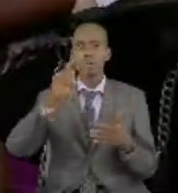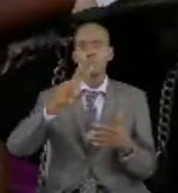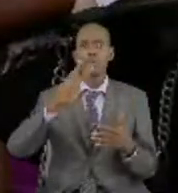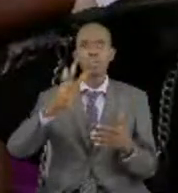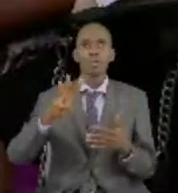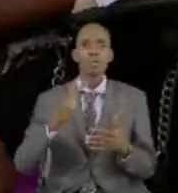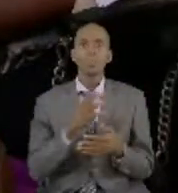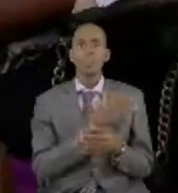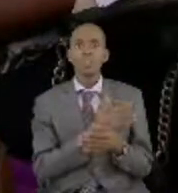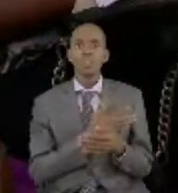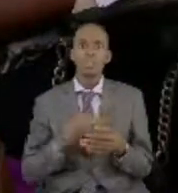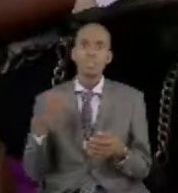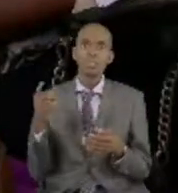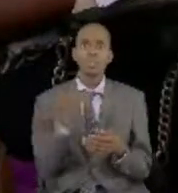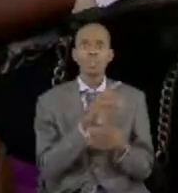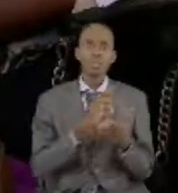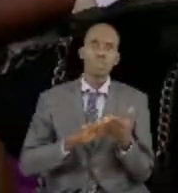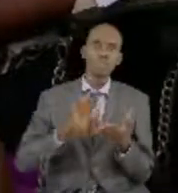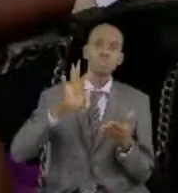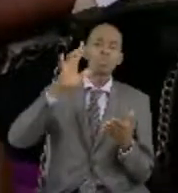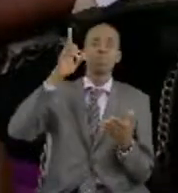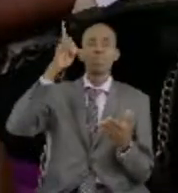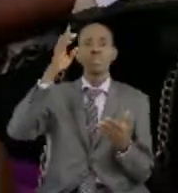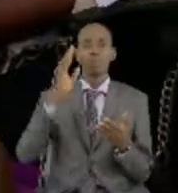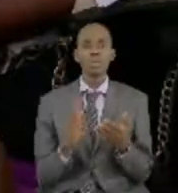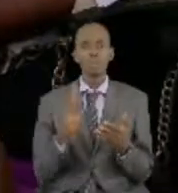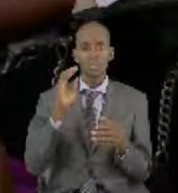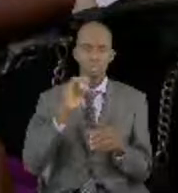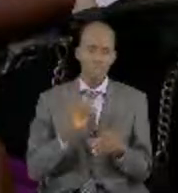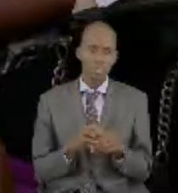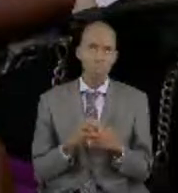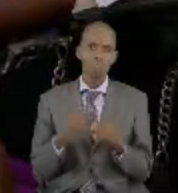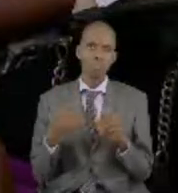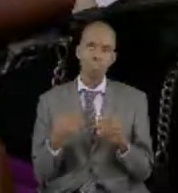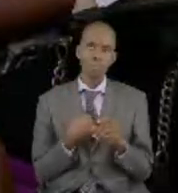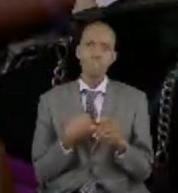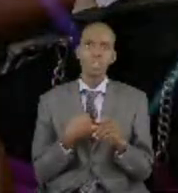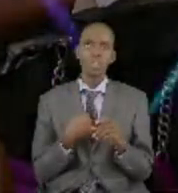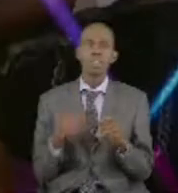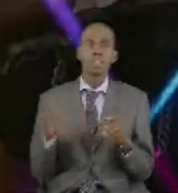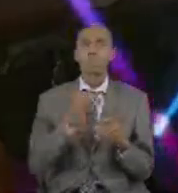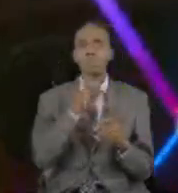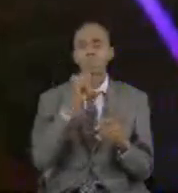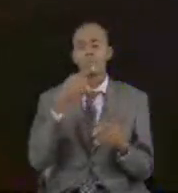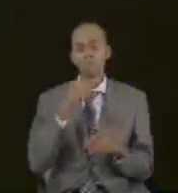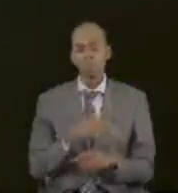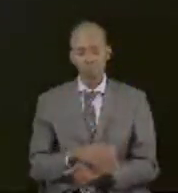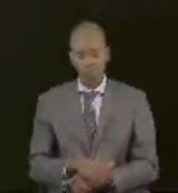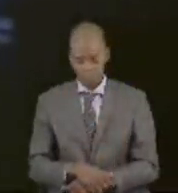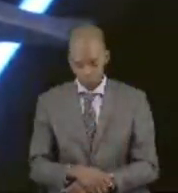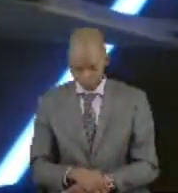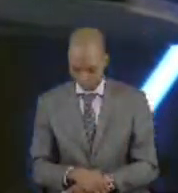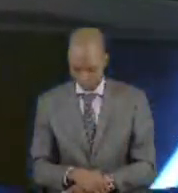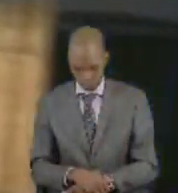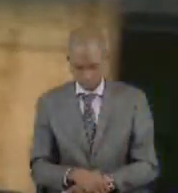et elle glorifiait Dieu à mon sujet. Ils n'ont pas tenu leur